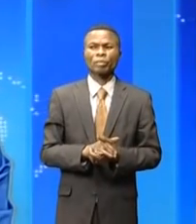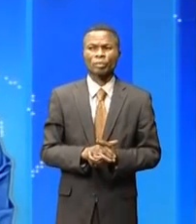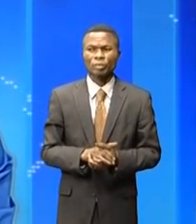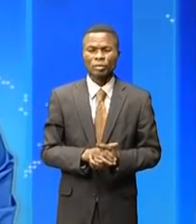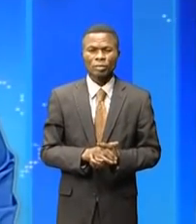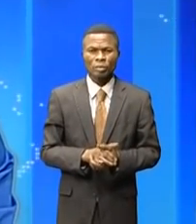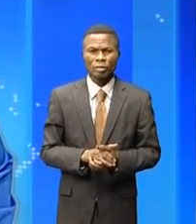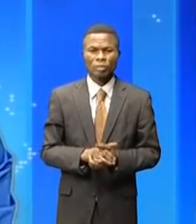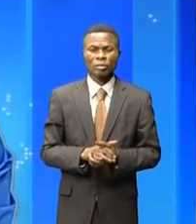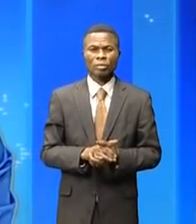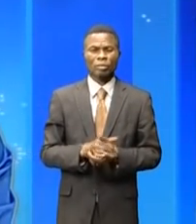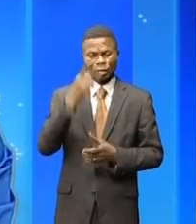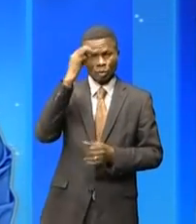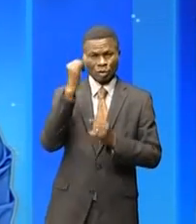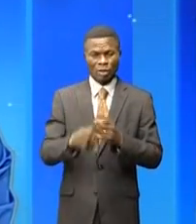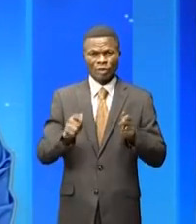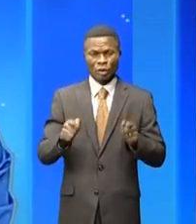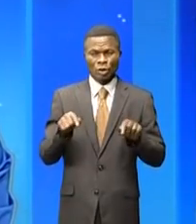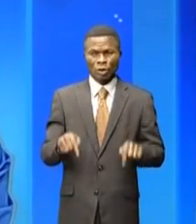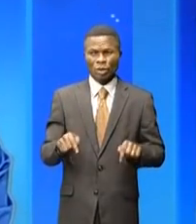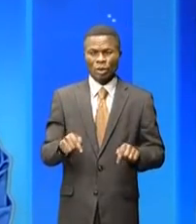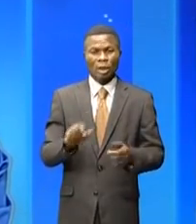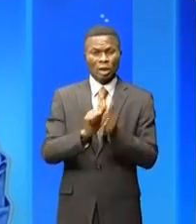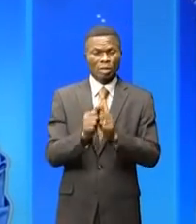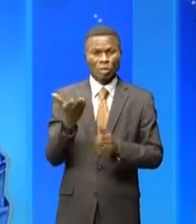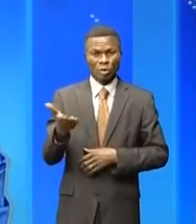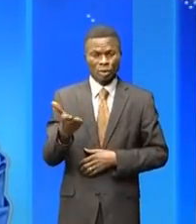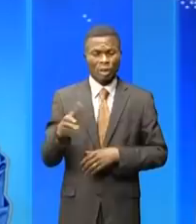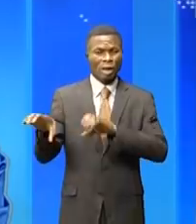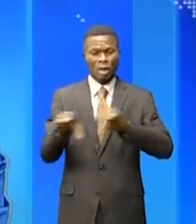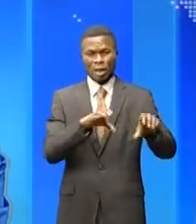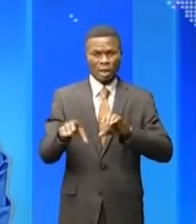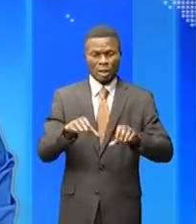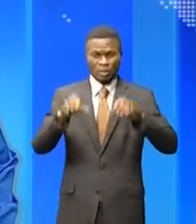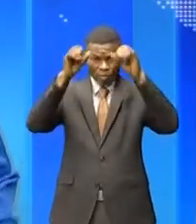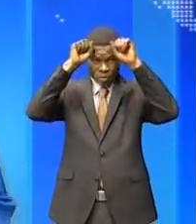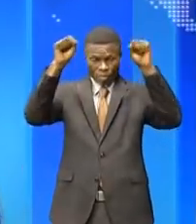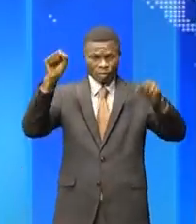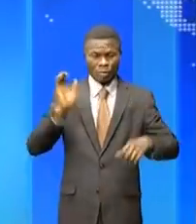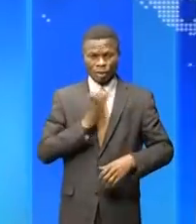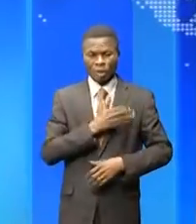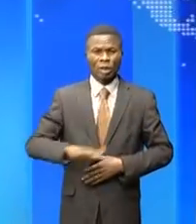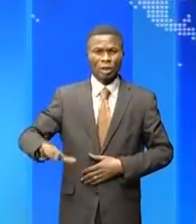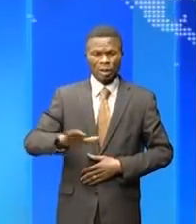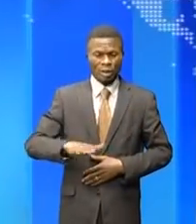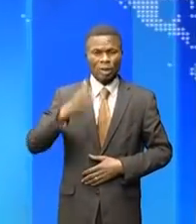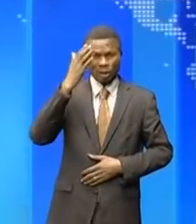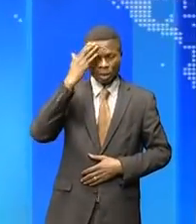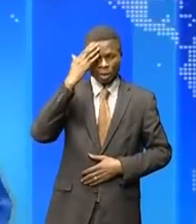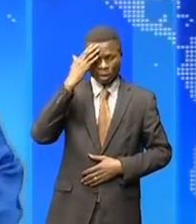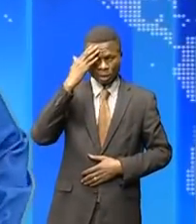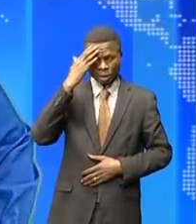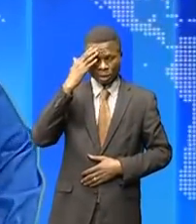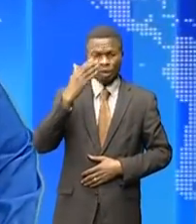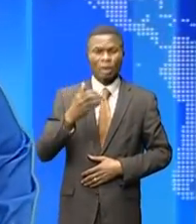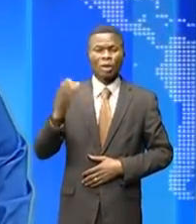et pour boucler complètement ce chapitre consacré aux activités du président de la république sa chute a été nouvellement